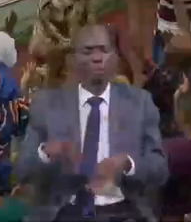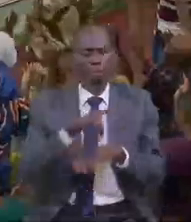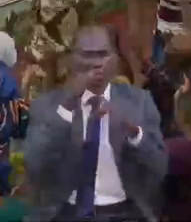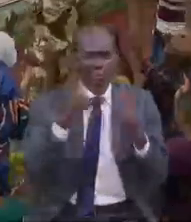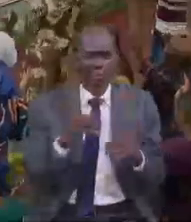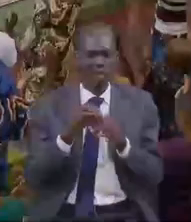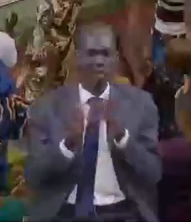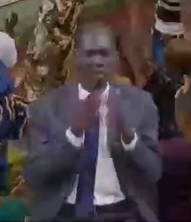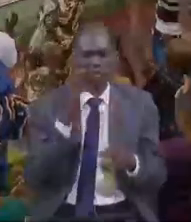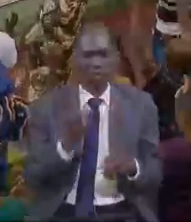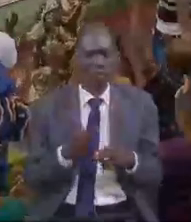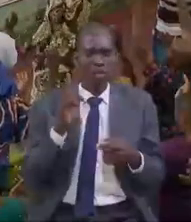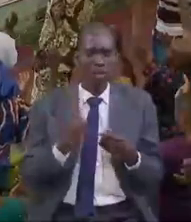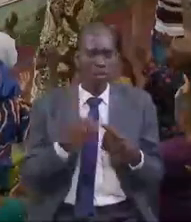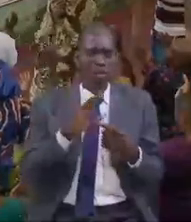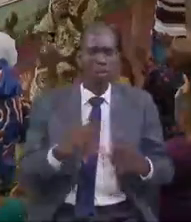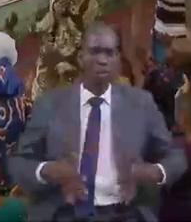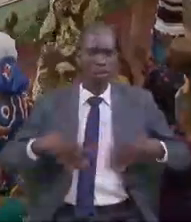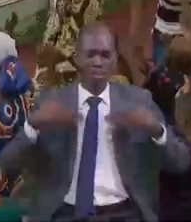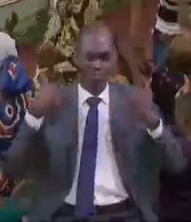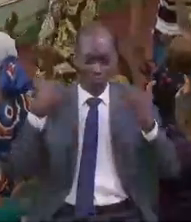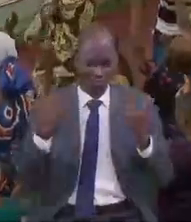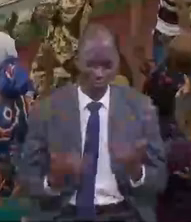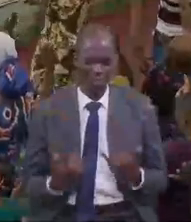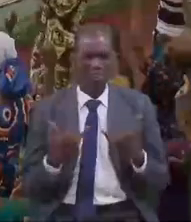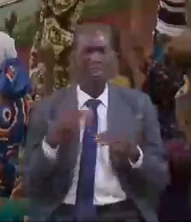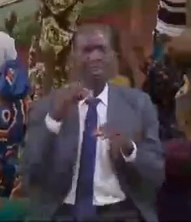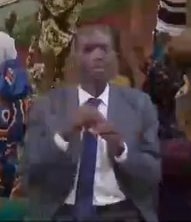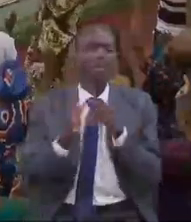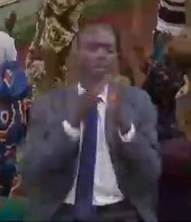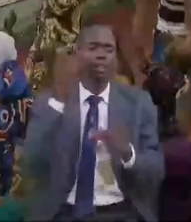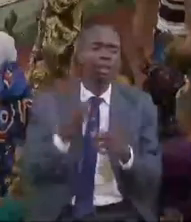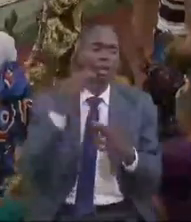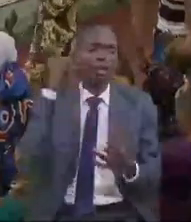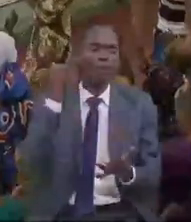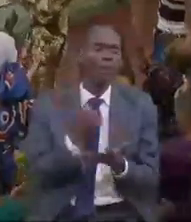À votre vie, maintenant, au nom de Jésus-Christ.